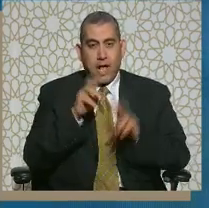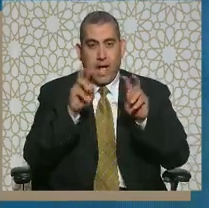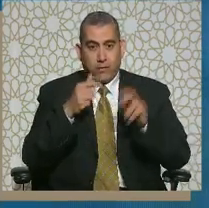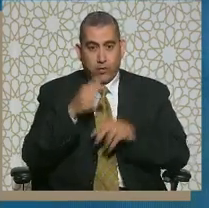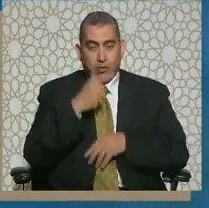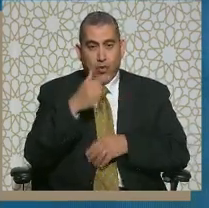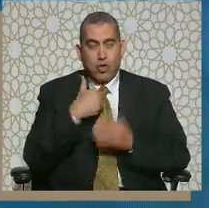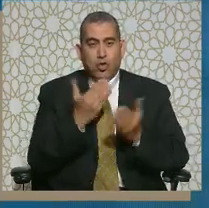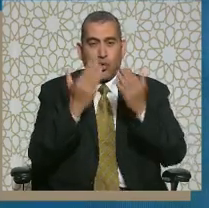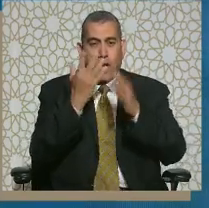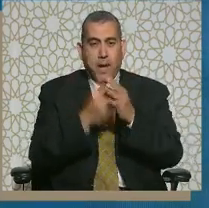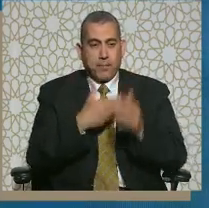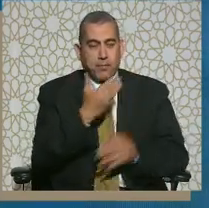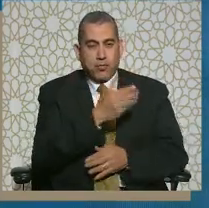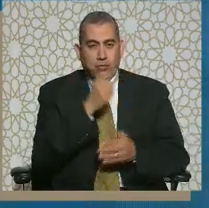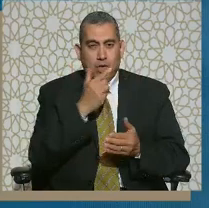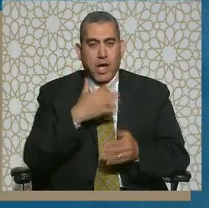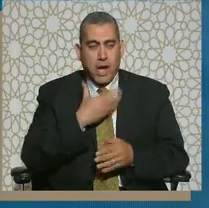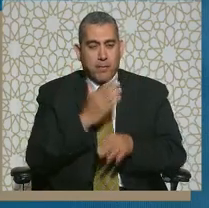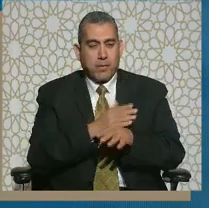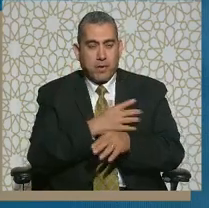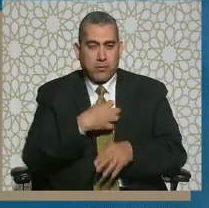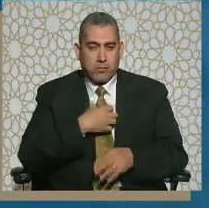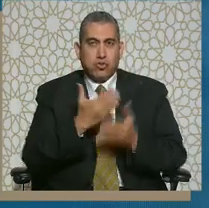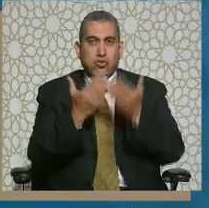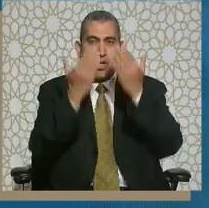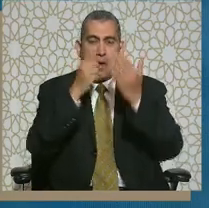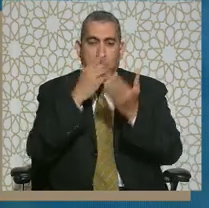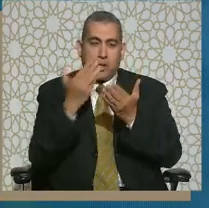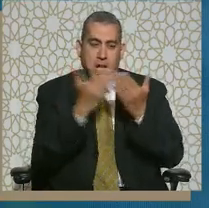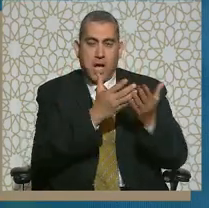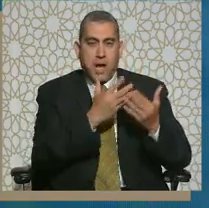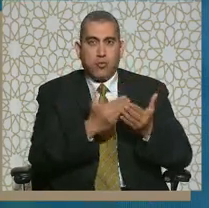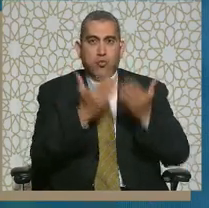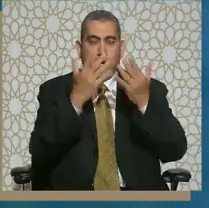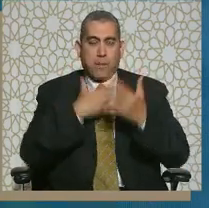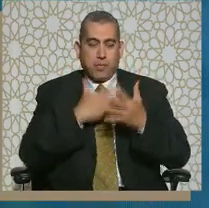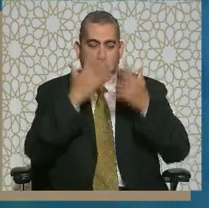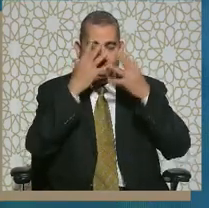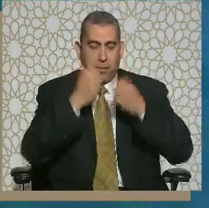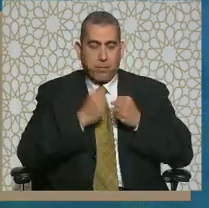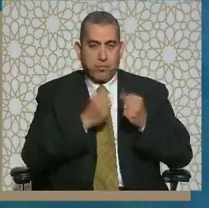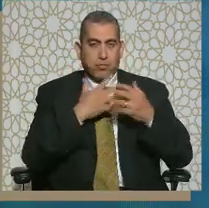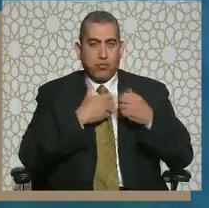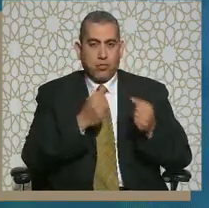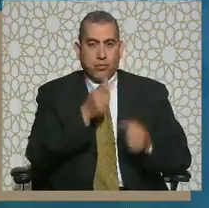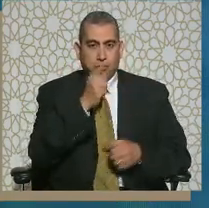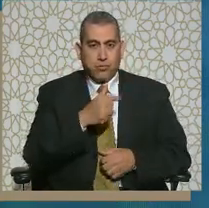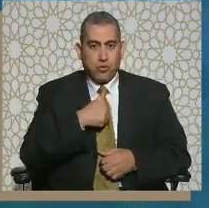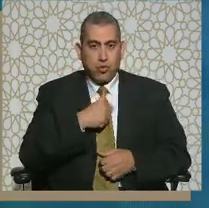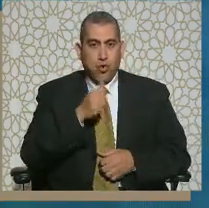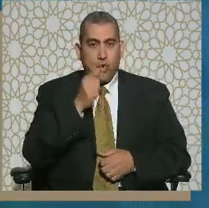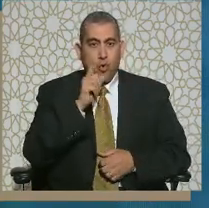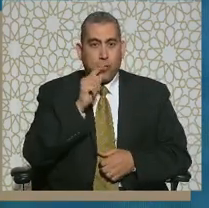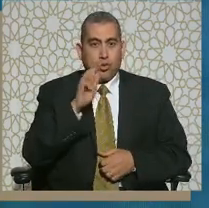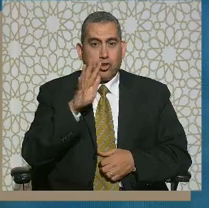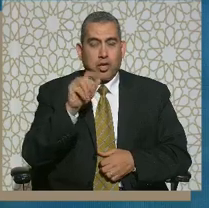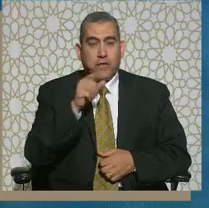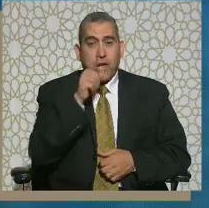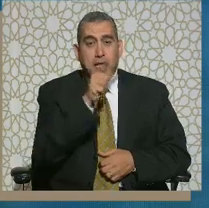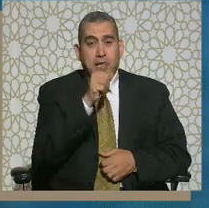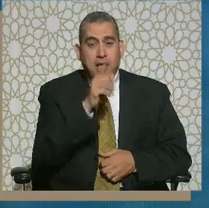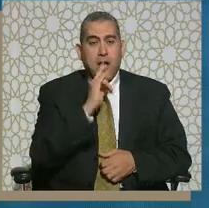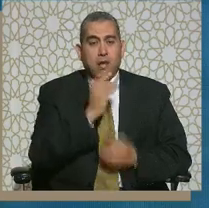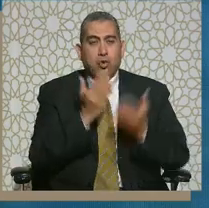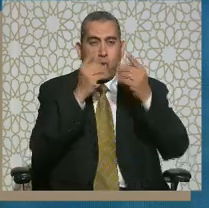ادعي لبن عان مش ضيقه ربنا يكرمك ان ربنا يفك ض ربنا يفك ضد لو سمحت يا حاج ام شريف بالذات انت لو سمحت